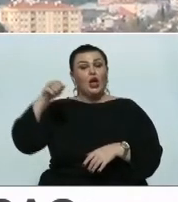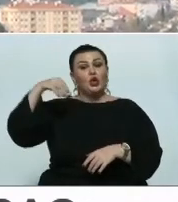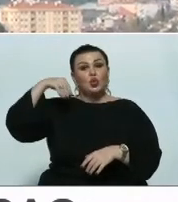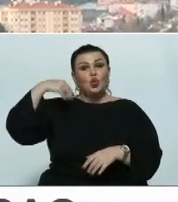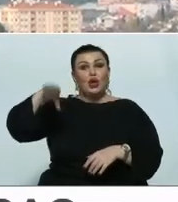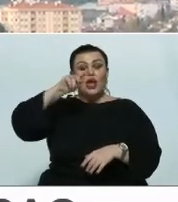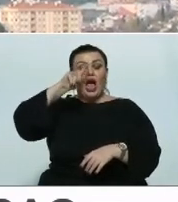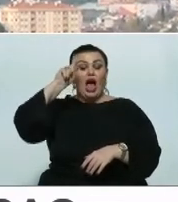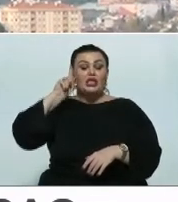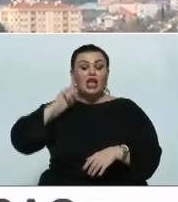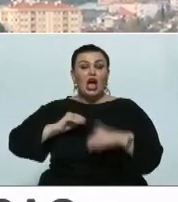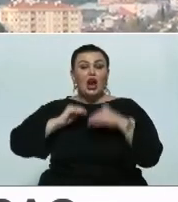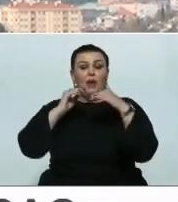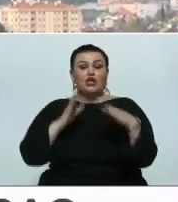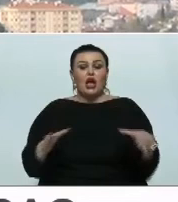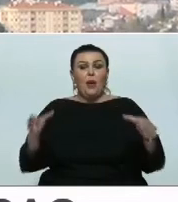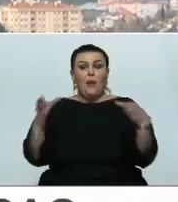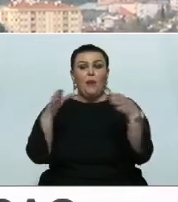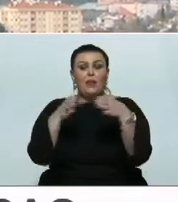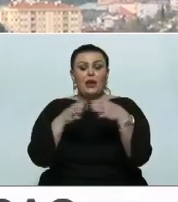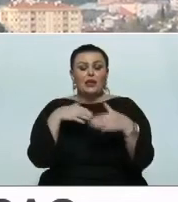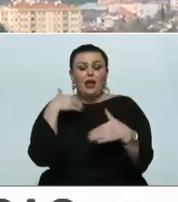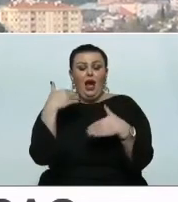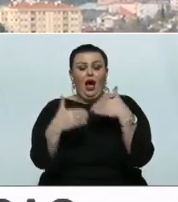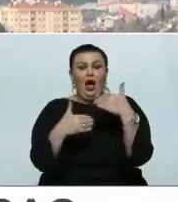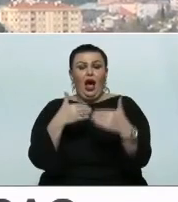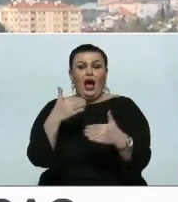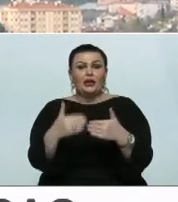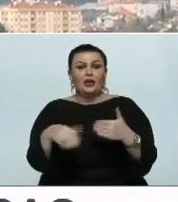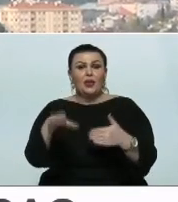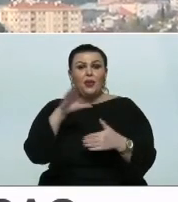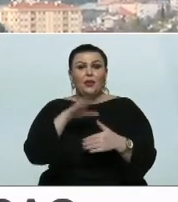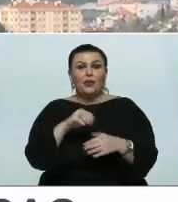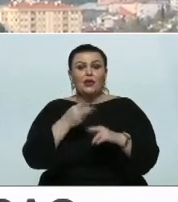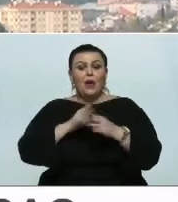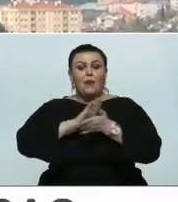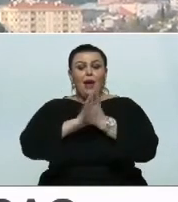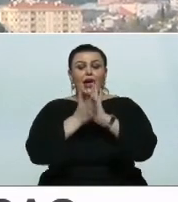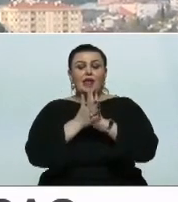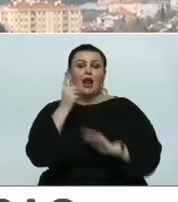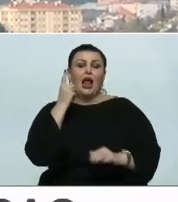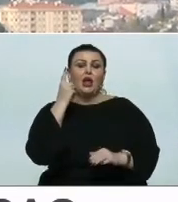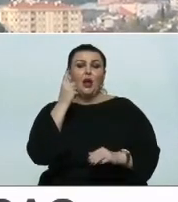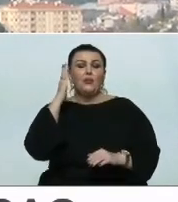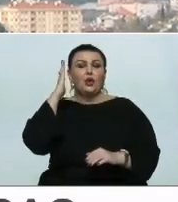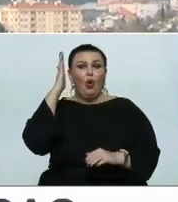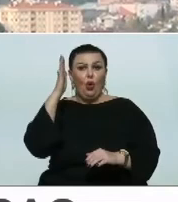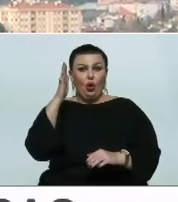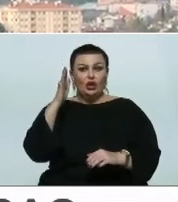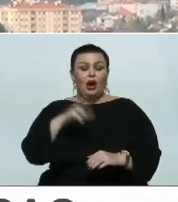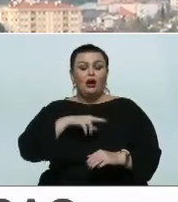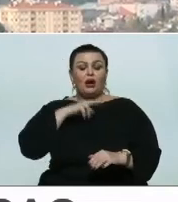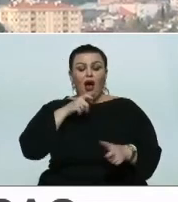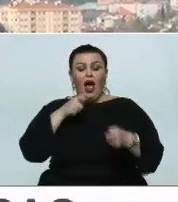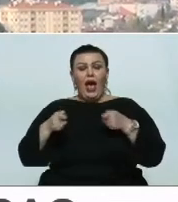ile Azerbaycan'ın birlikte atacağı adımlar da prioritet meselelerden biri olacak. Ehtiyatlı